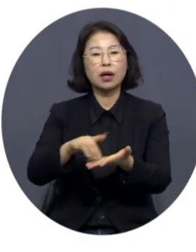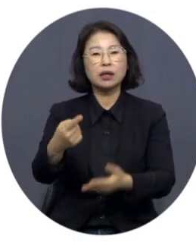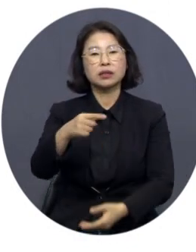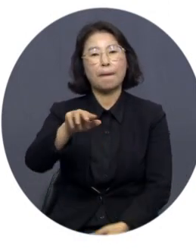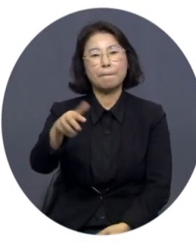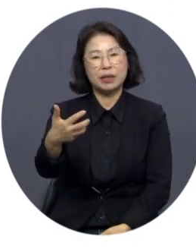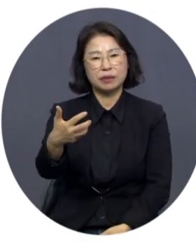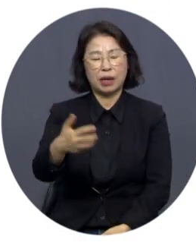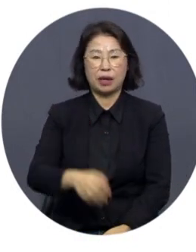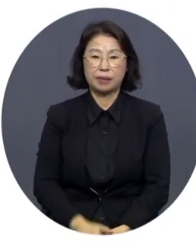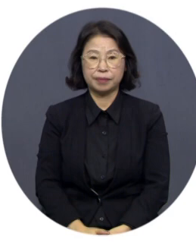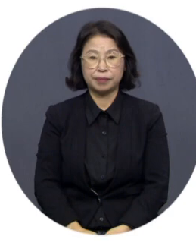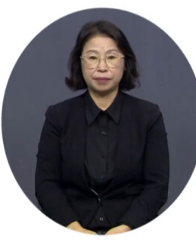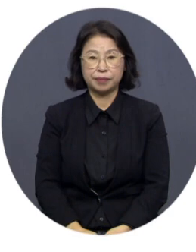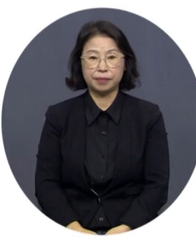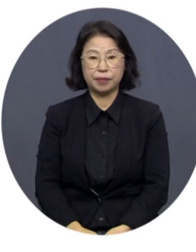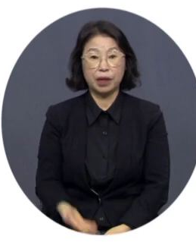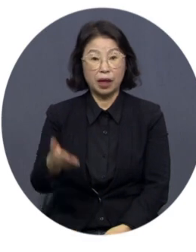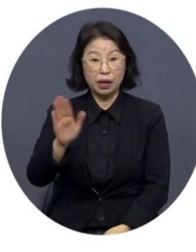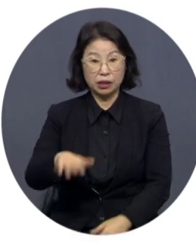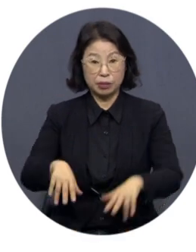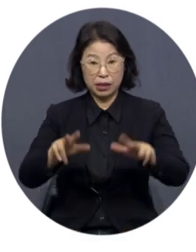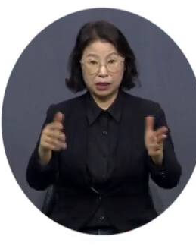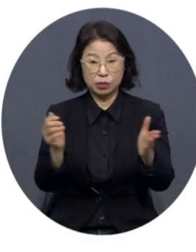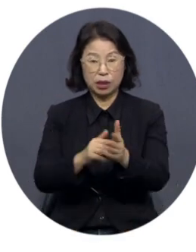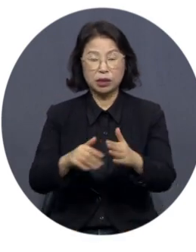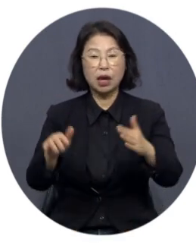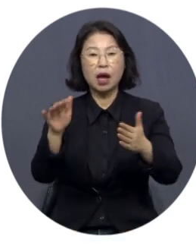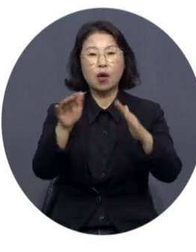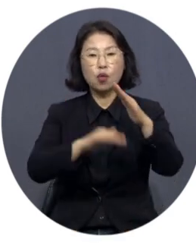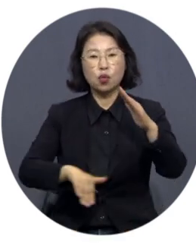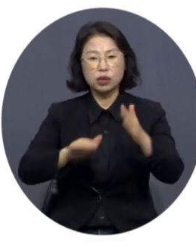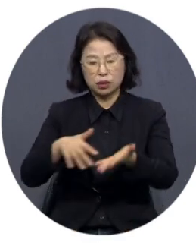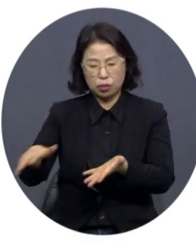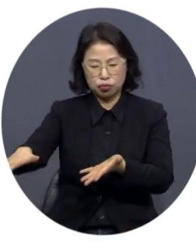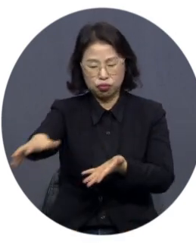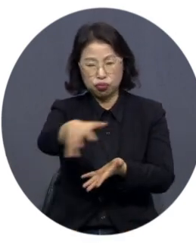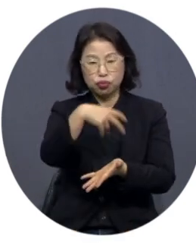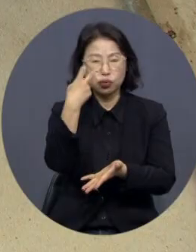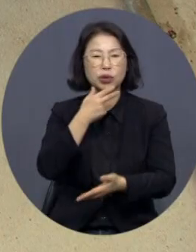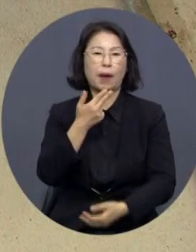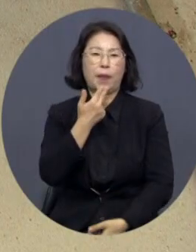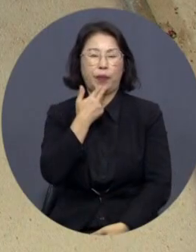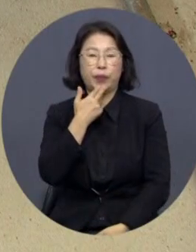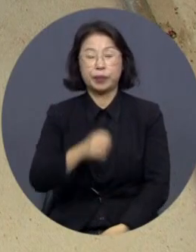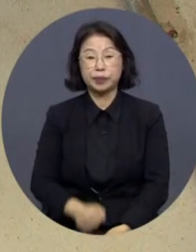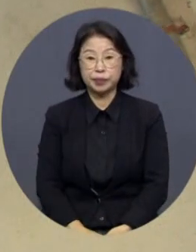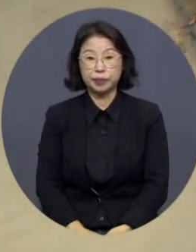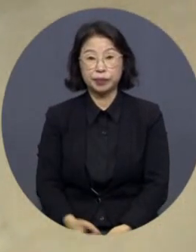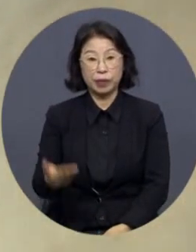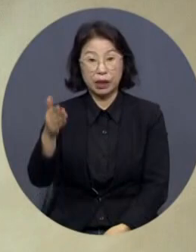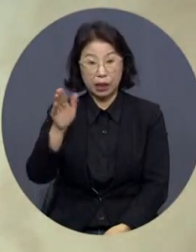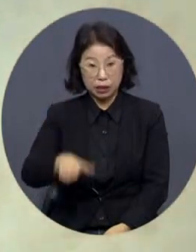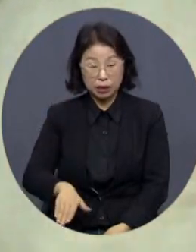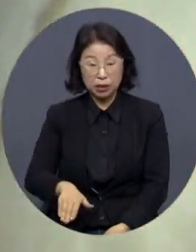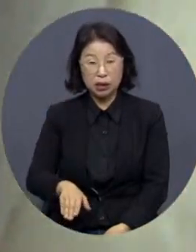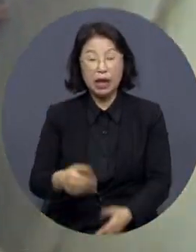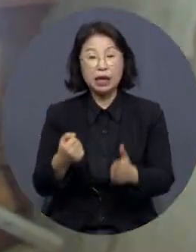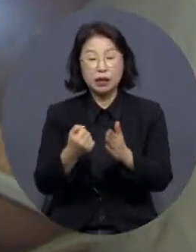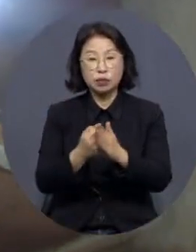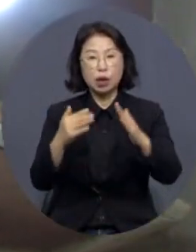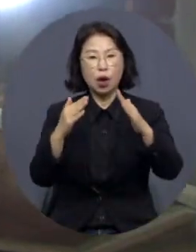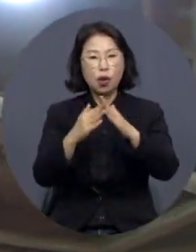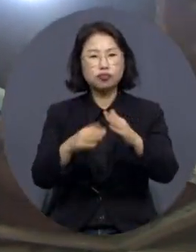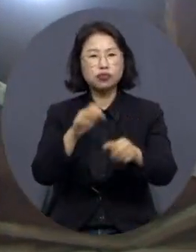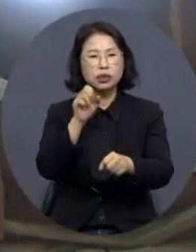개로 추정됩니다 하지만 아직까지 공식적인 전수 조사는 이루어진 적이 없습니다 그러다 보니 건물 특수성이